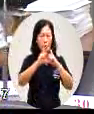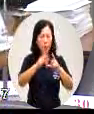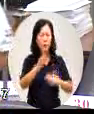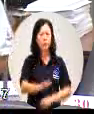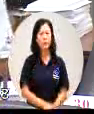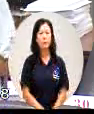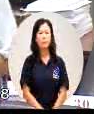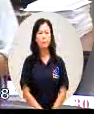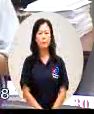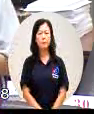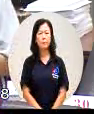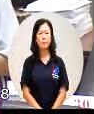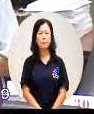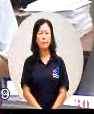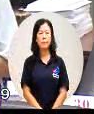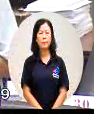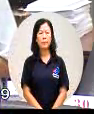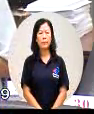市长到了。